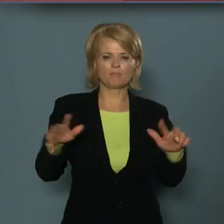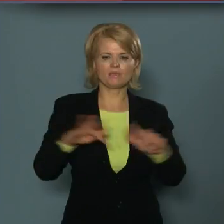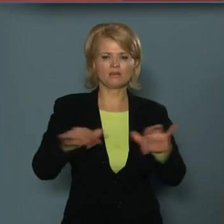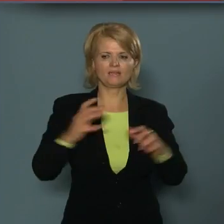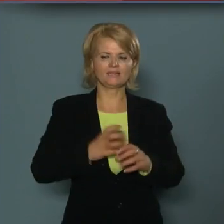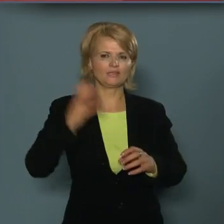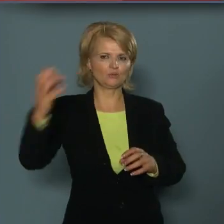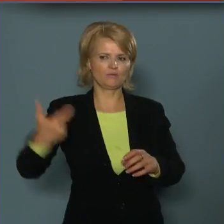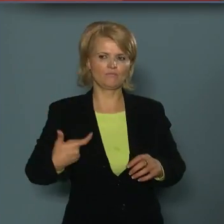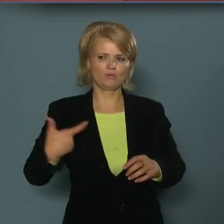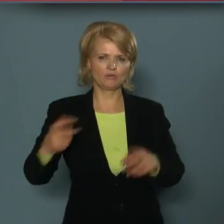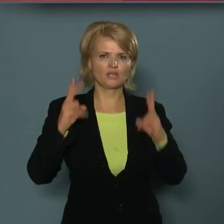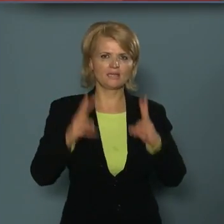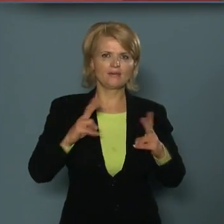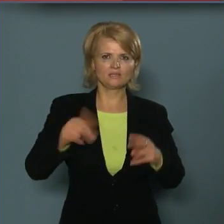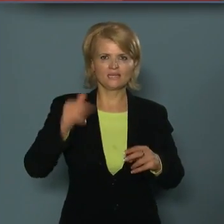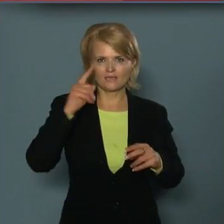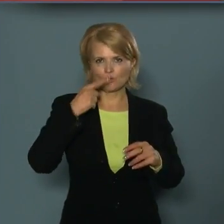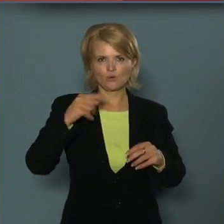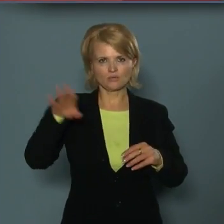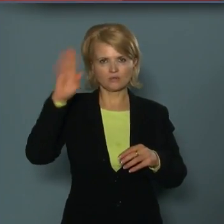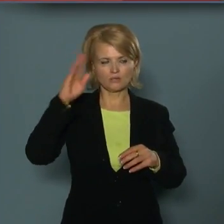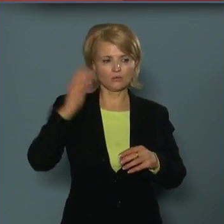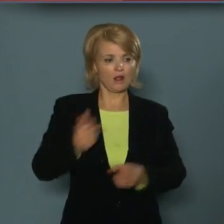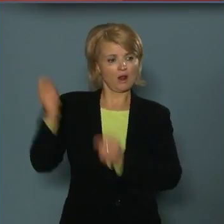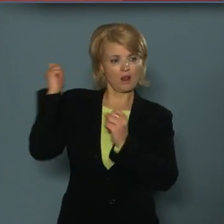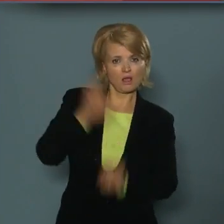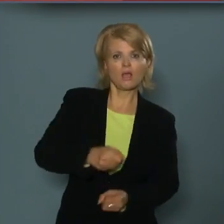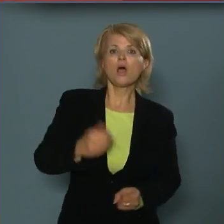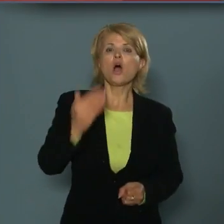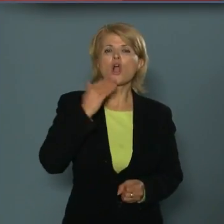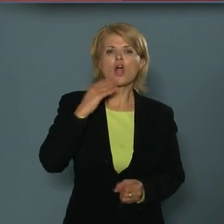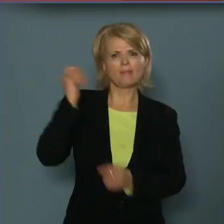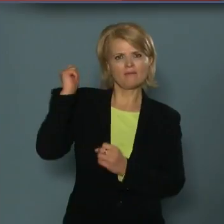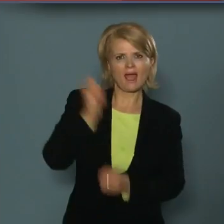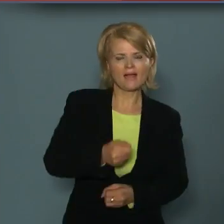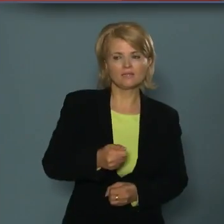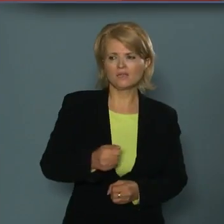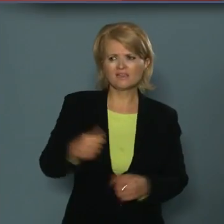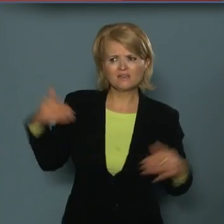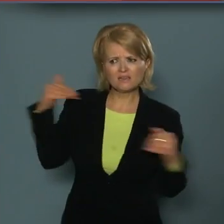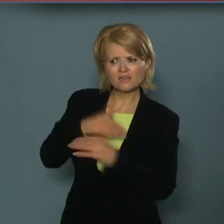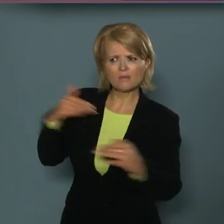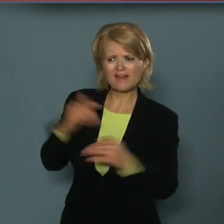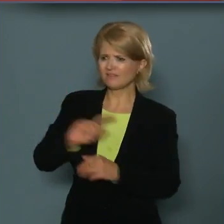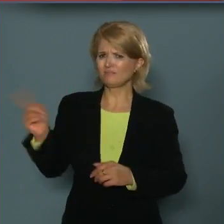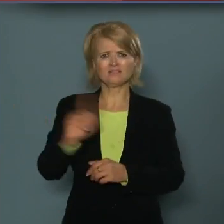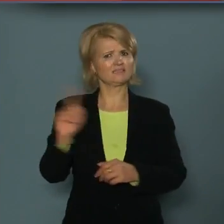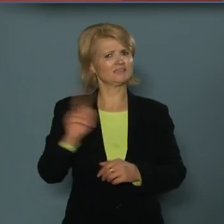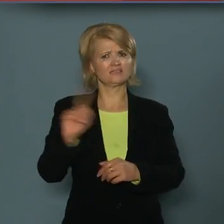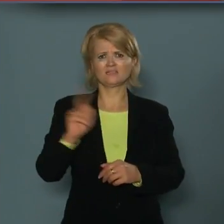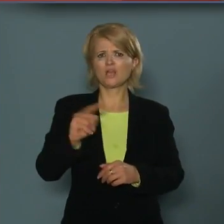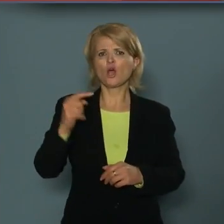kitettük a folyosóra. Hideg volt, és az egyik orosz katona fogta a fejszét, éppen belevágatta a fedélbe, amikor ráordítottam, hogy nyet,